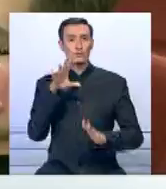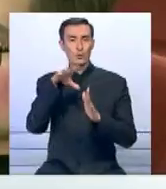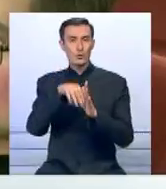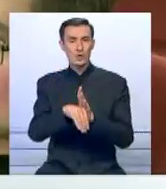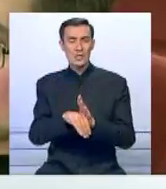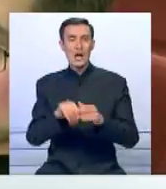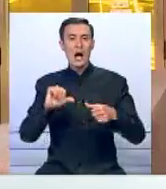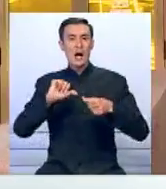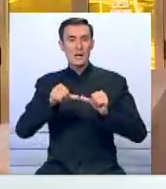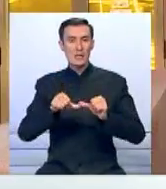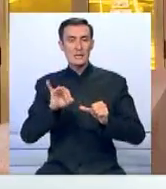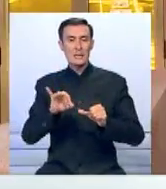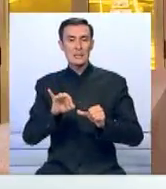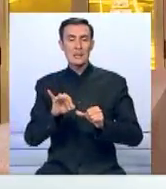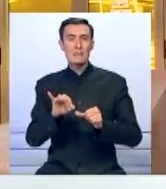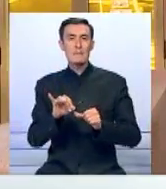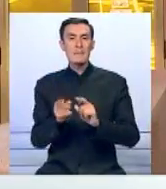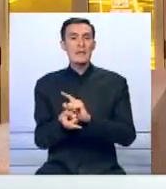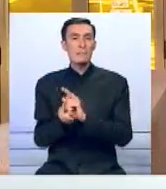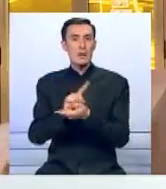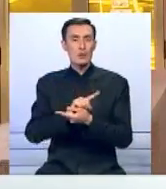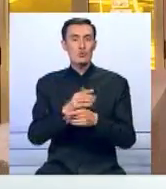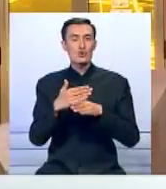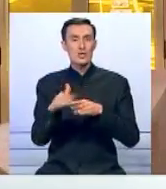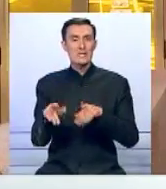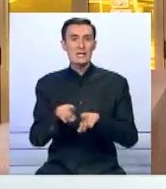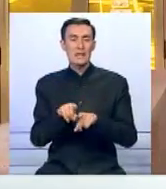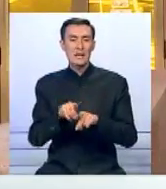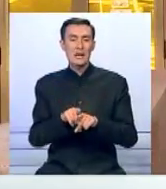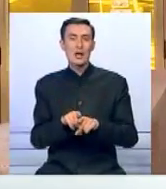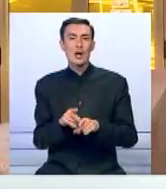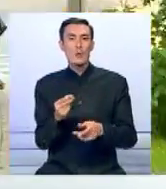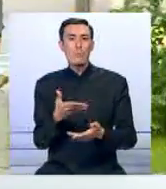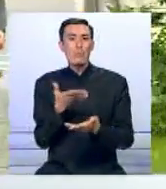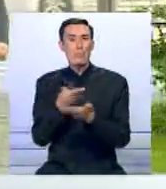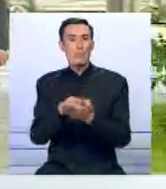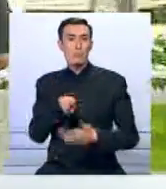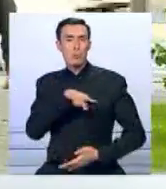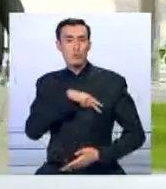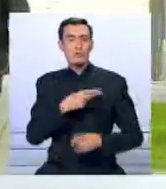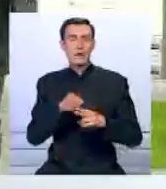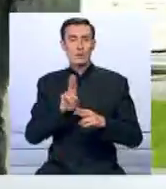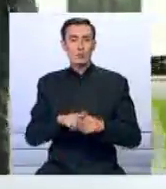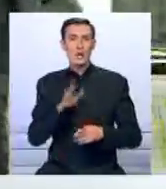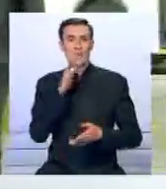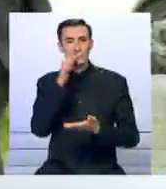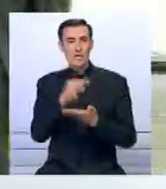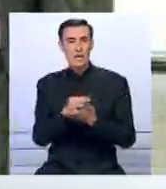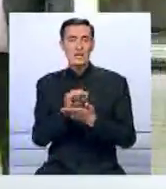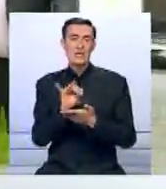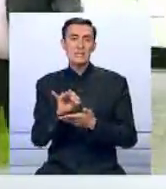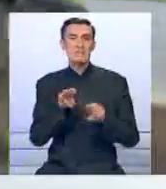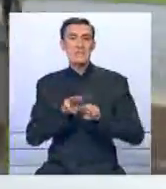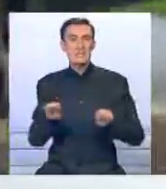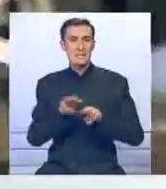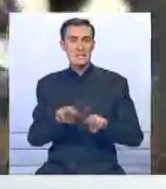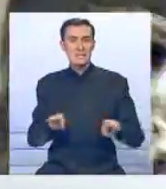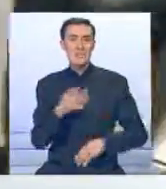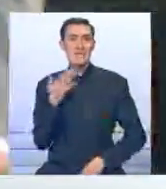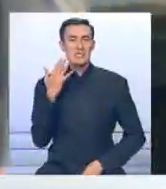себя оклад и переменную часть. Это своего рода система бонусов, за которую, в свою очередь, несет ответственность